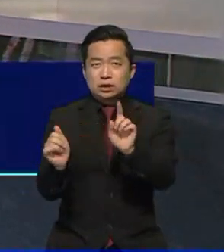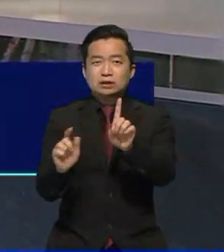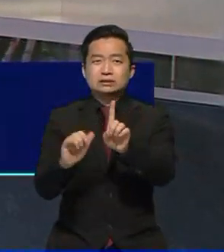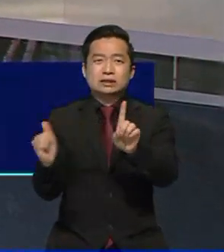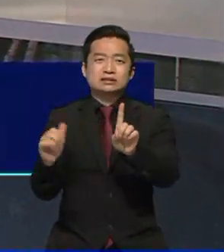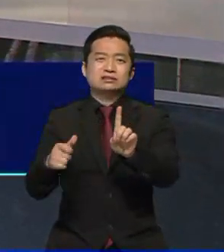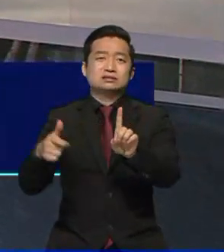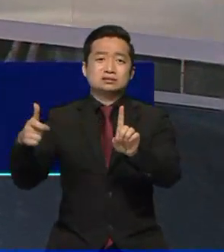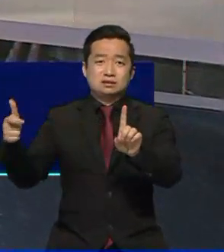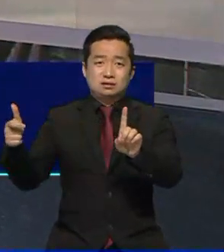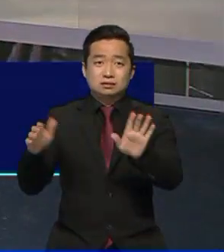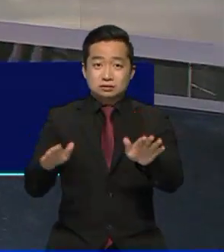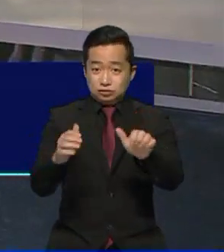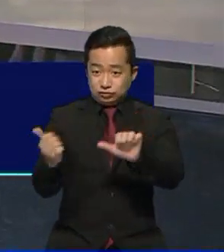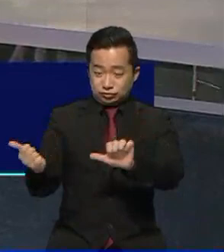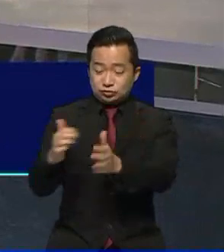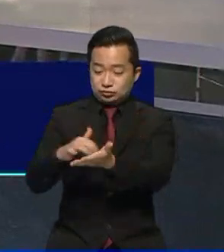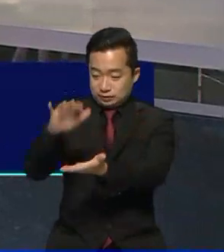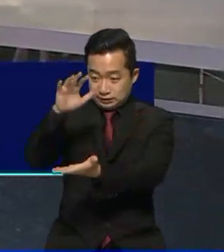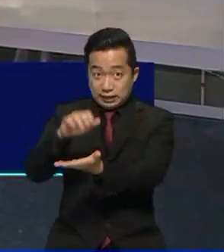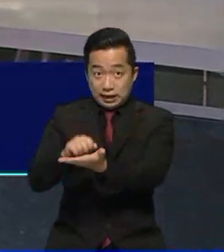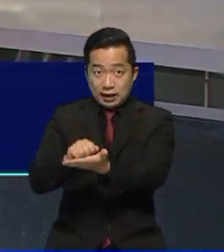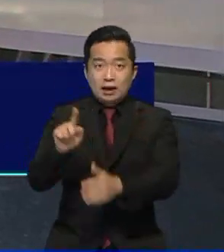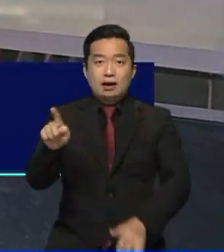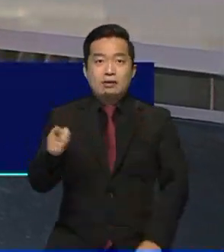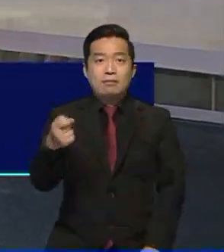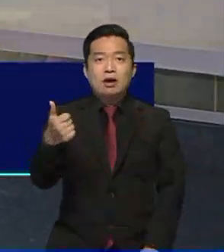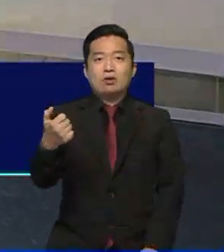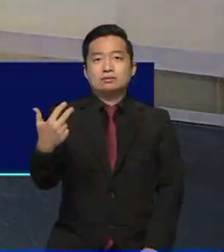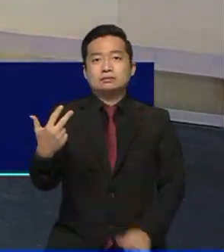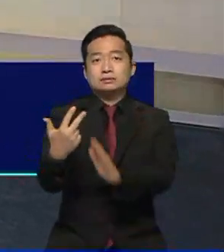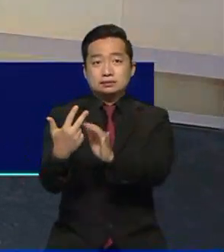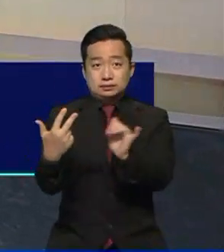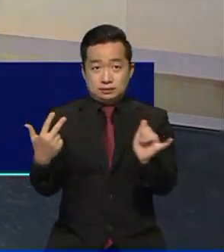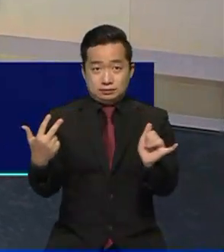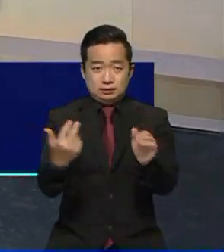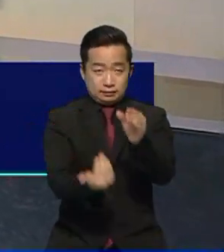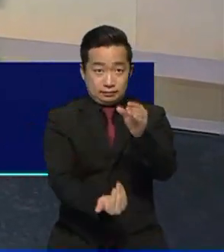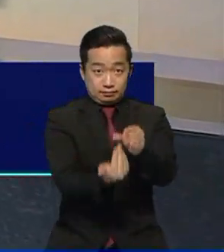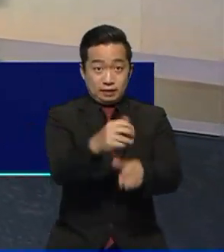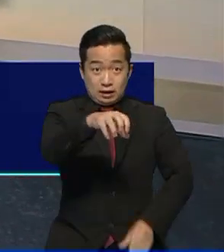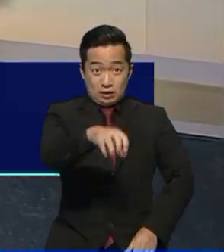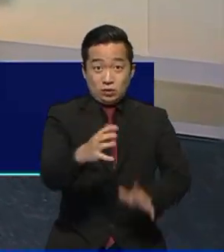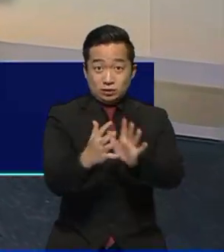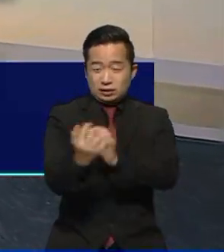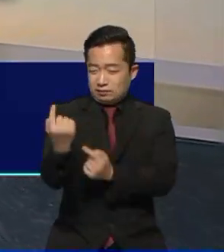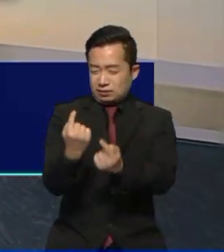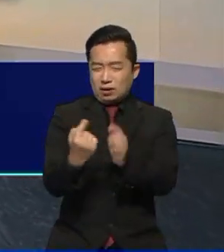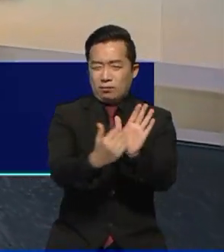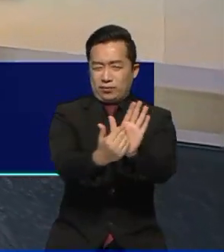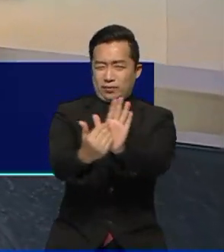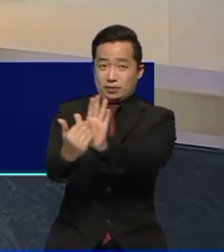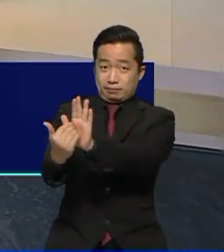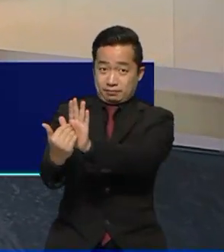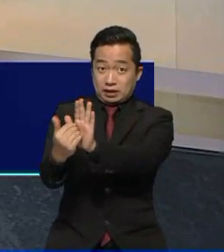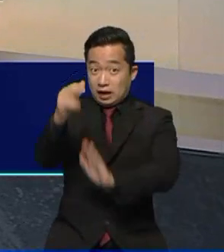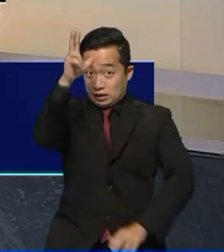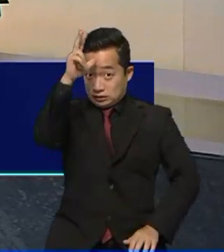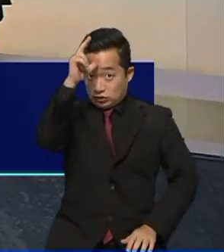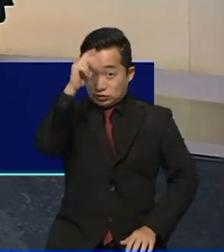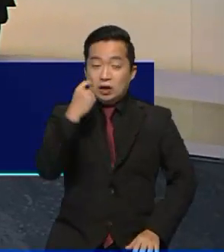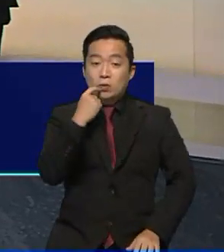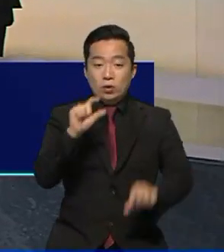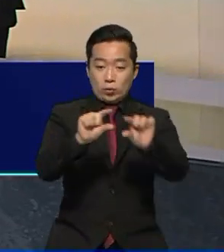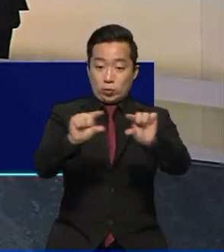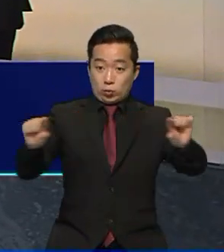늘어서 사망자는 157명입니다. 참사 현장에 사람들 출입을 막기 위해서 쳐놨던 경찰